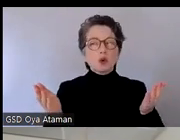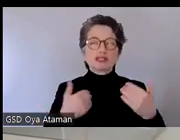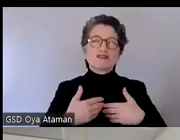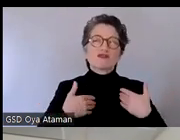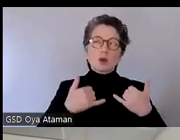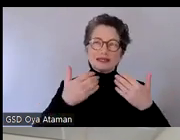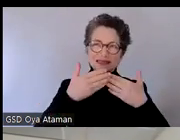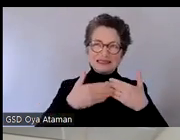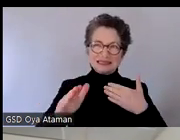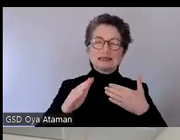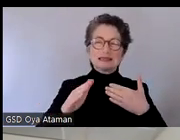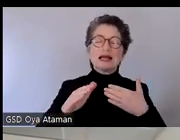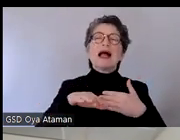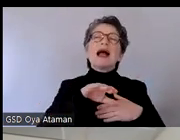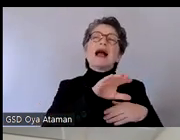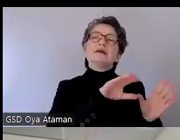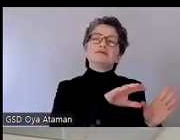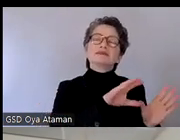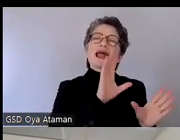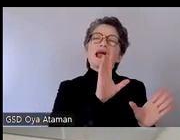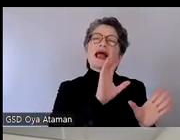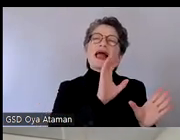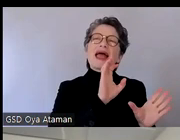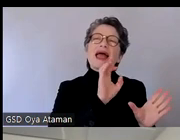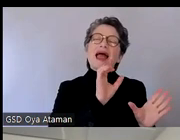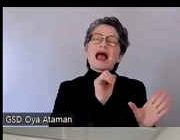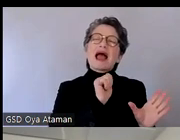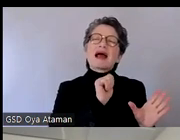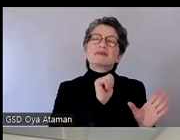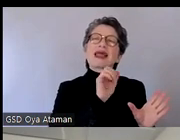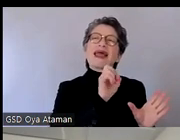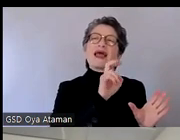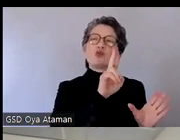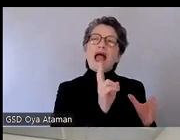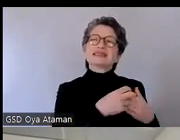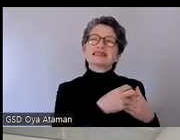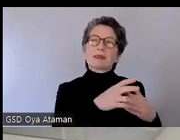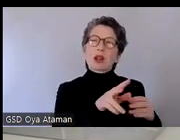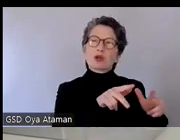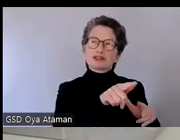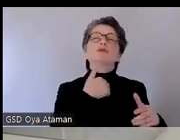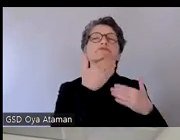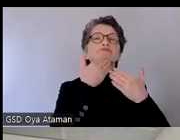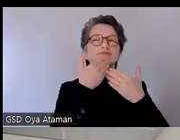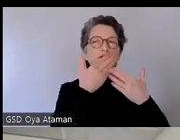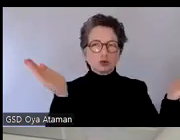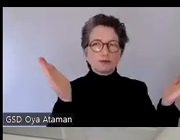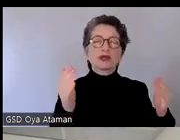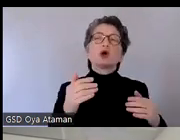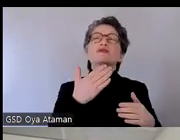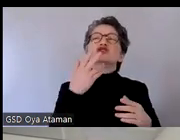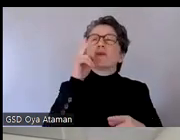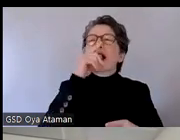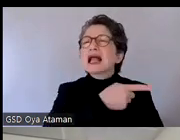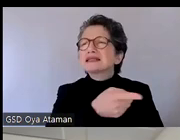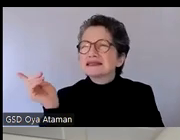tatsächlich von Accessible EU und wünsche allen, die heute teilnehmen, viel Spaß und viel Erfolg. Und bitte nehmt etwas mit von der Session heute.